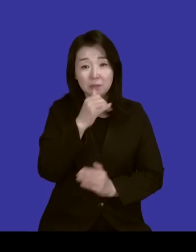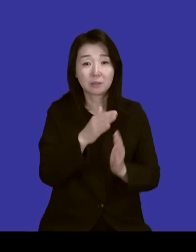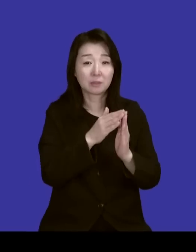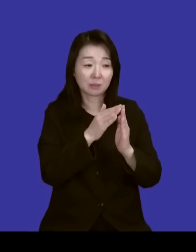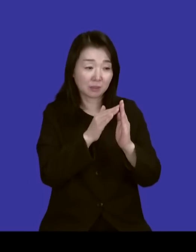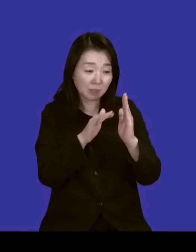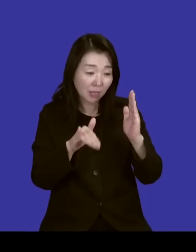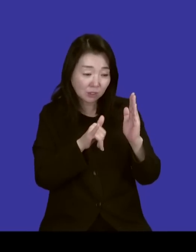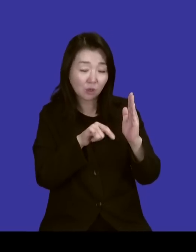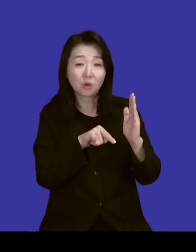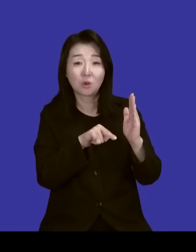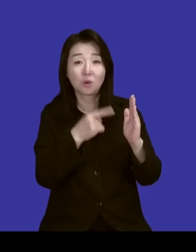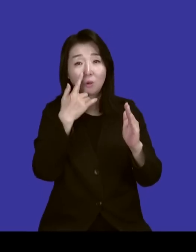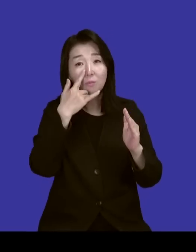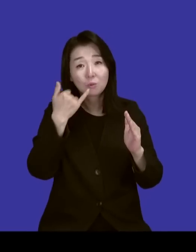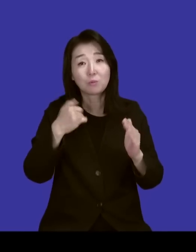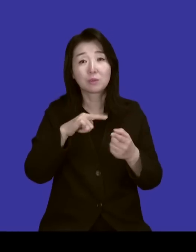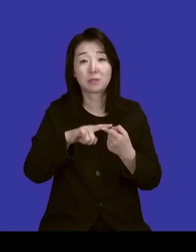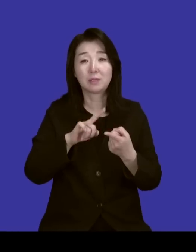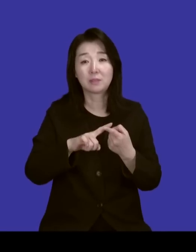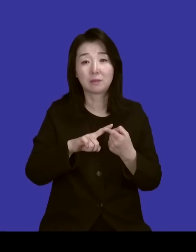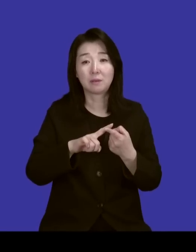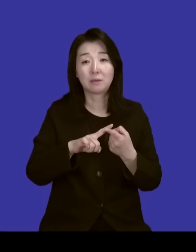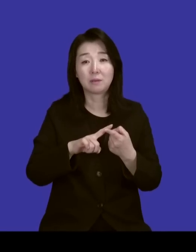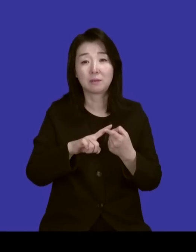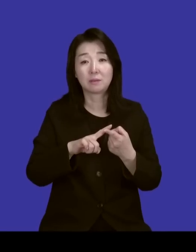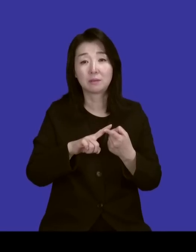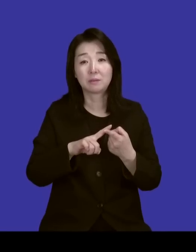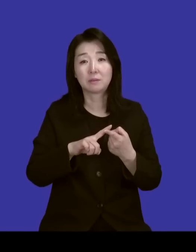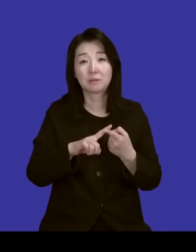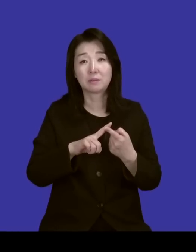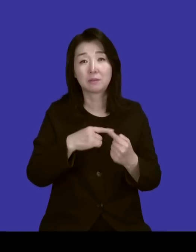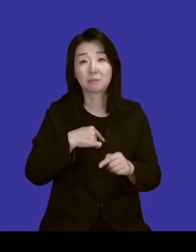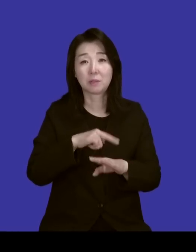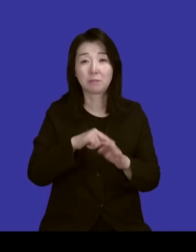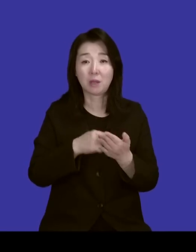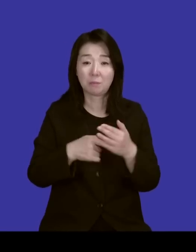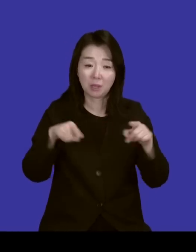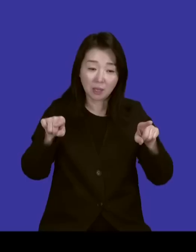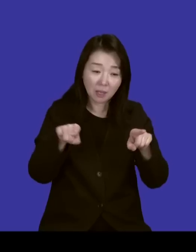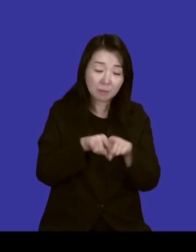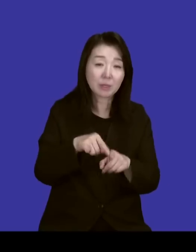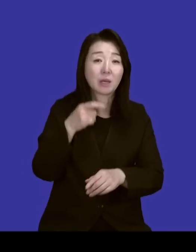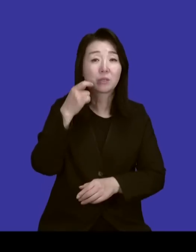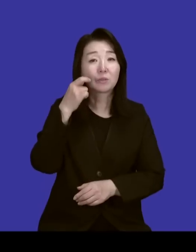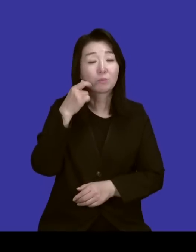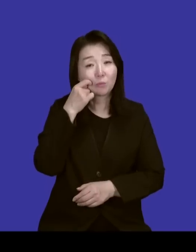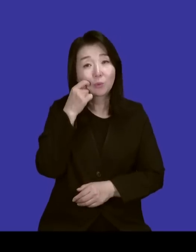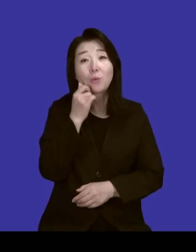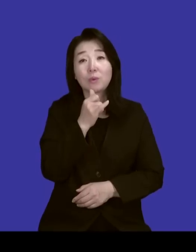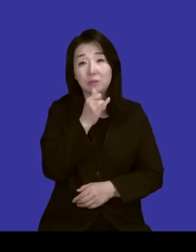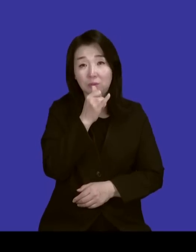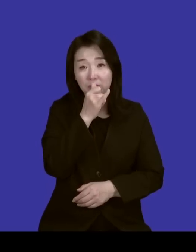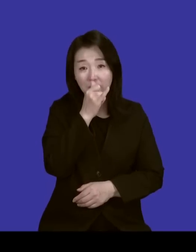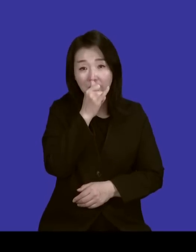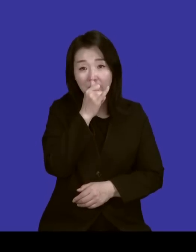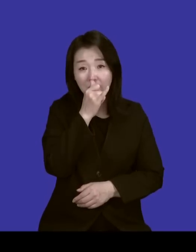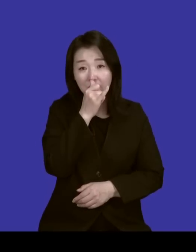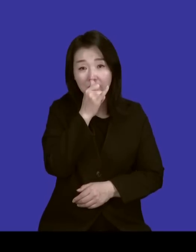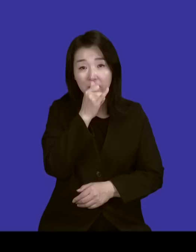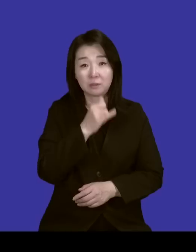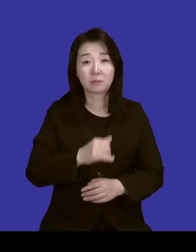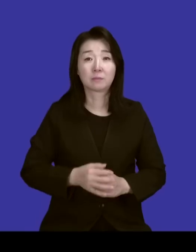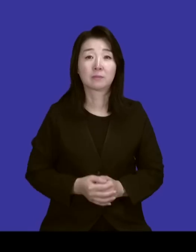가정들, 그러한 부모들에 대해서 내가 정말 마음을 같이 하지 못한 것. 계속